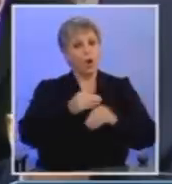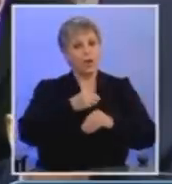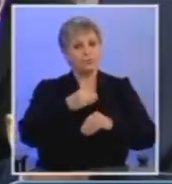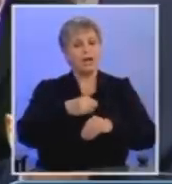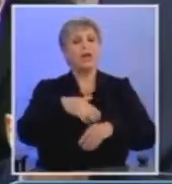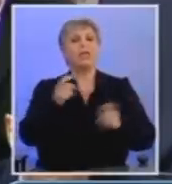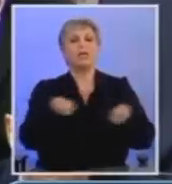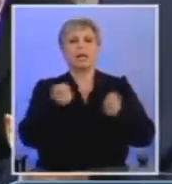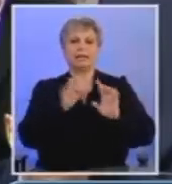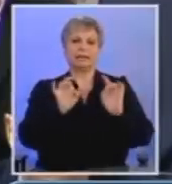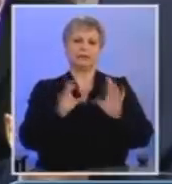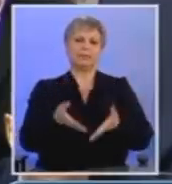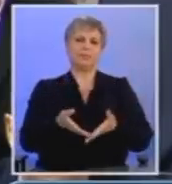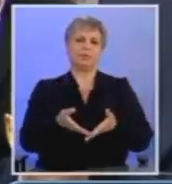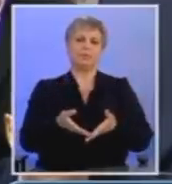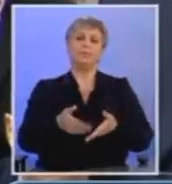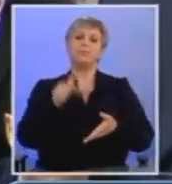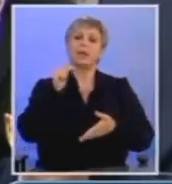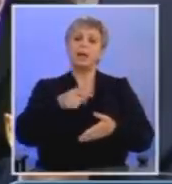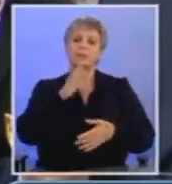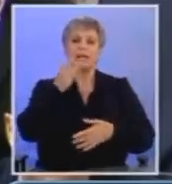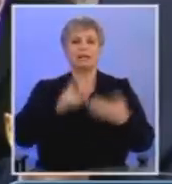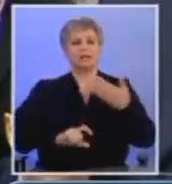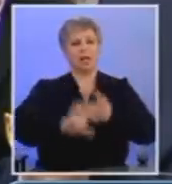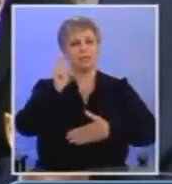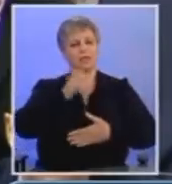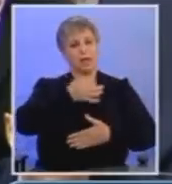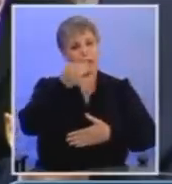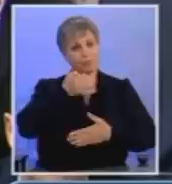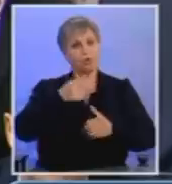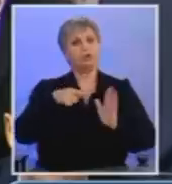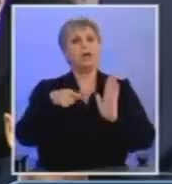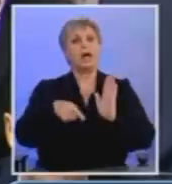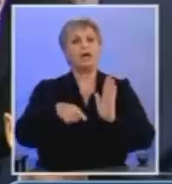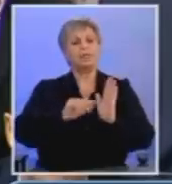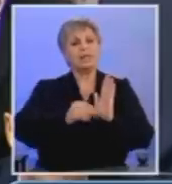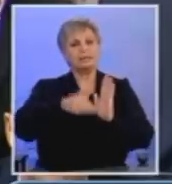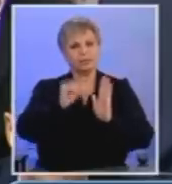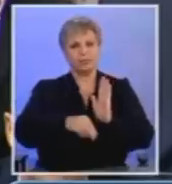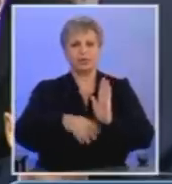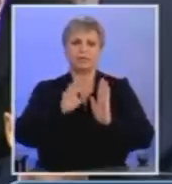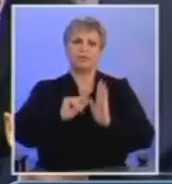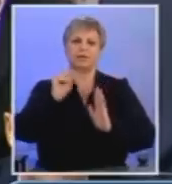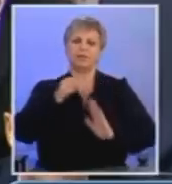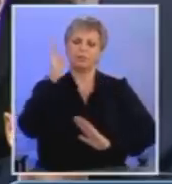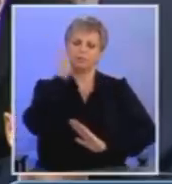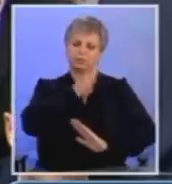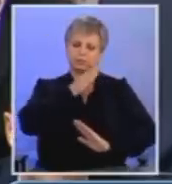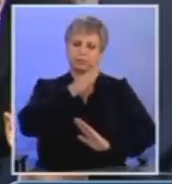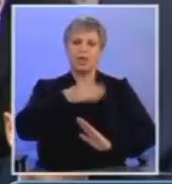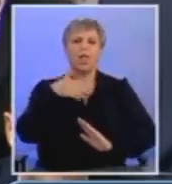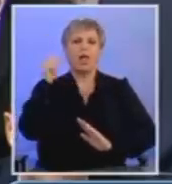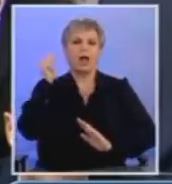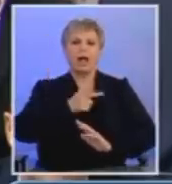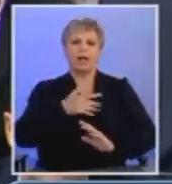θέση της Χρυσής Αυγής είναι ότι η συμφωνία αυτή αποτελεί μια εθνική ταπείνωση και παραμένει σταθερή στη θέση